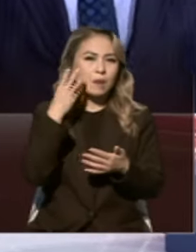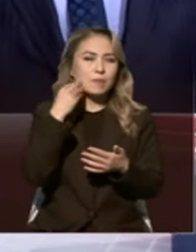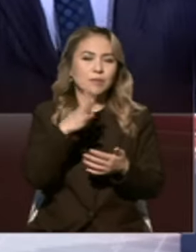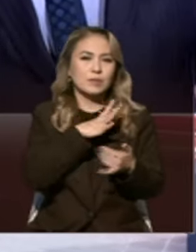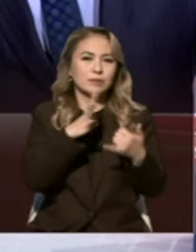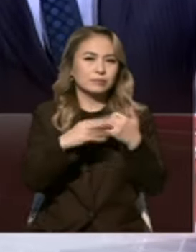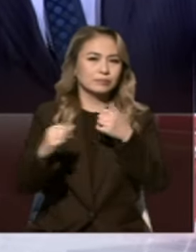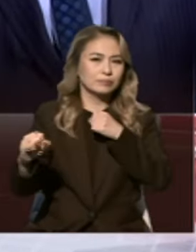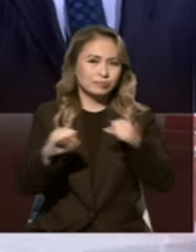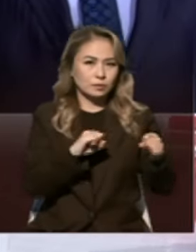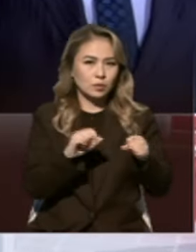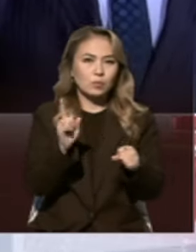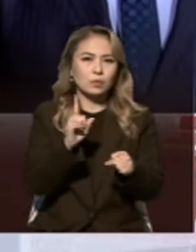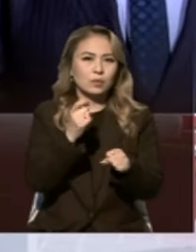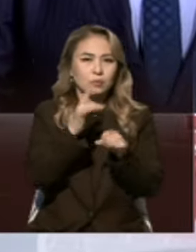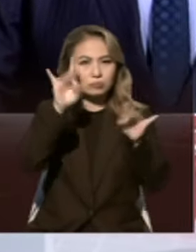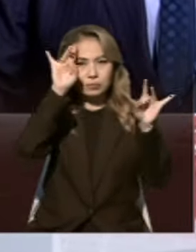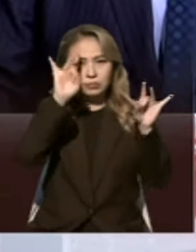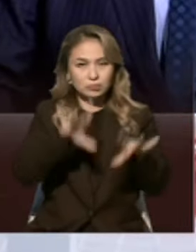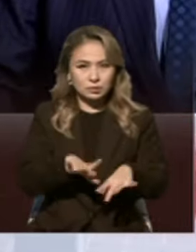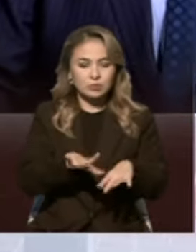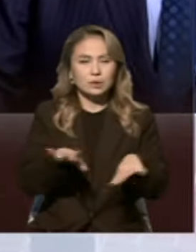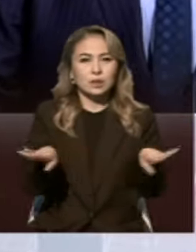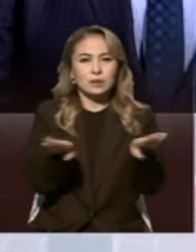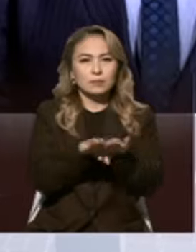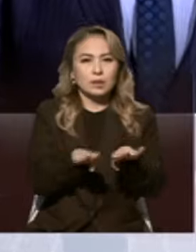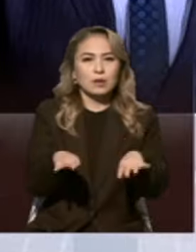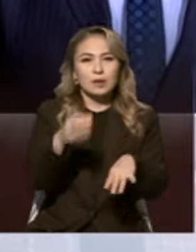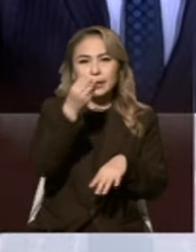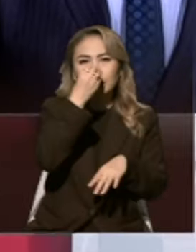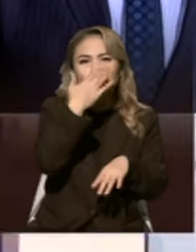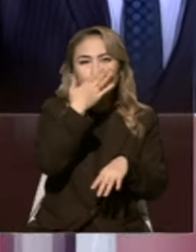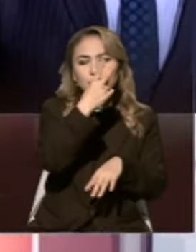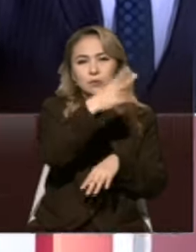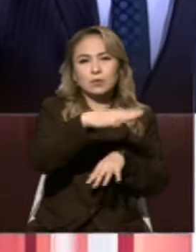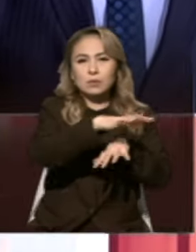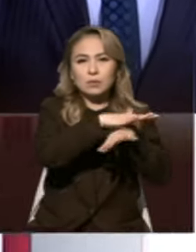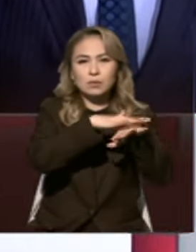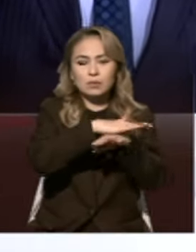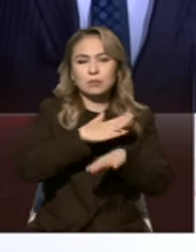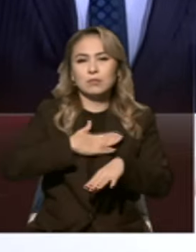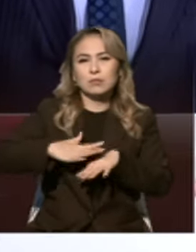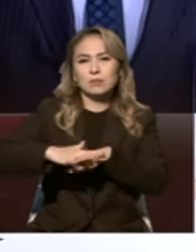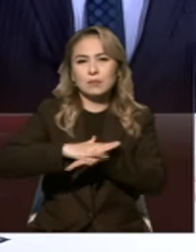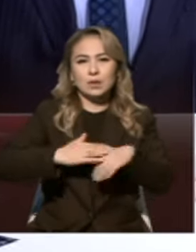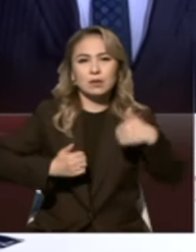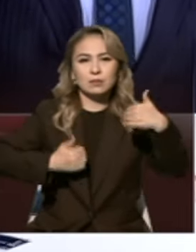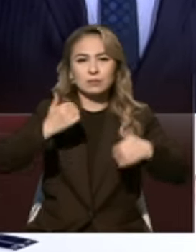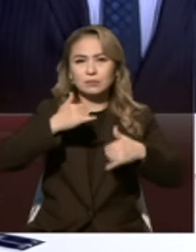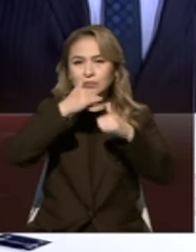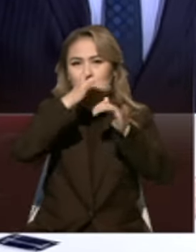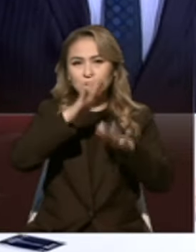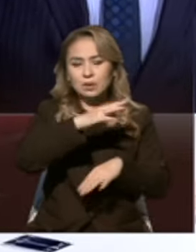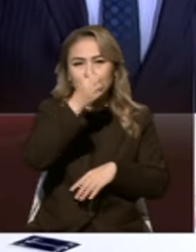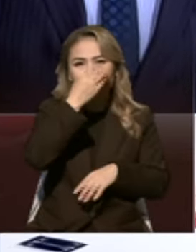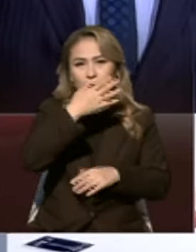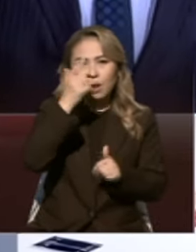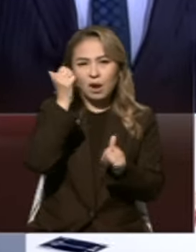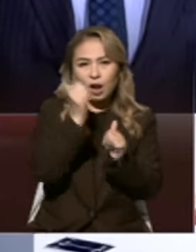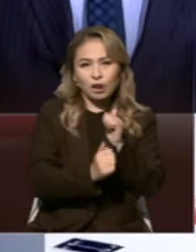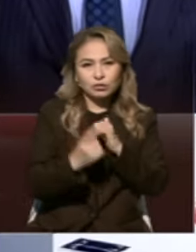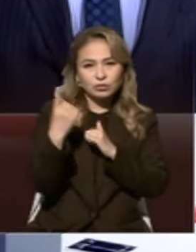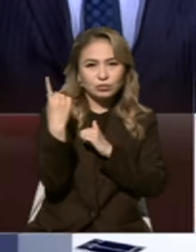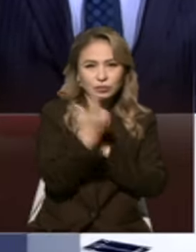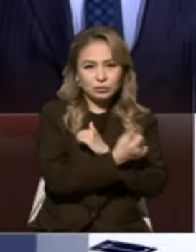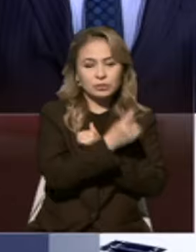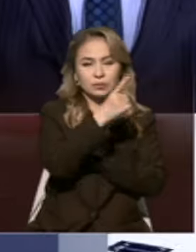мысалы Жапон халқымен салыстыра алмаймыз. Жапонияда жер сілкінісі күнде апта сайын болады.